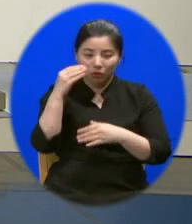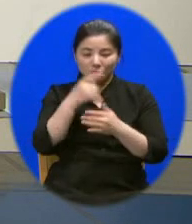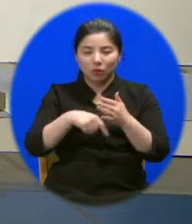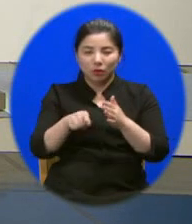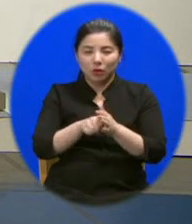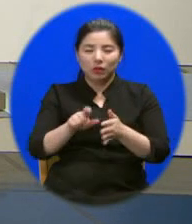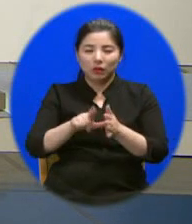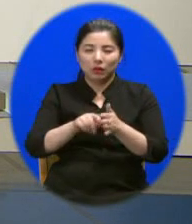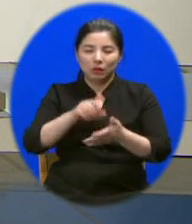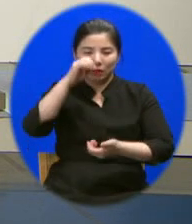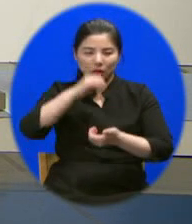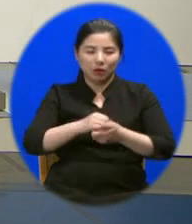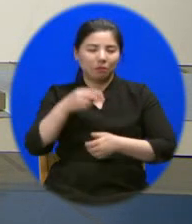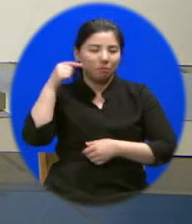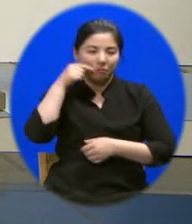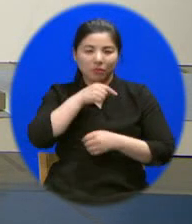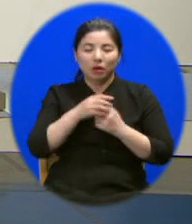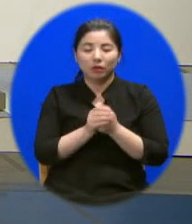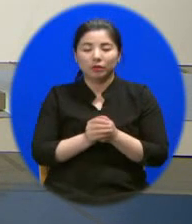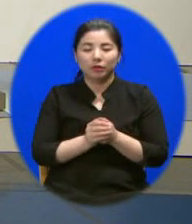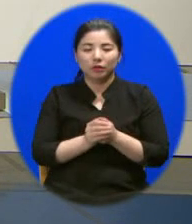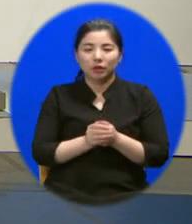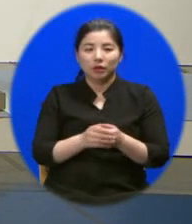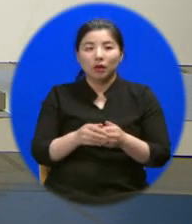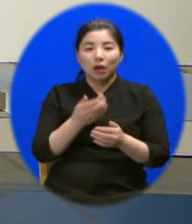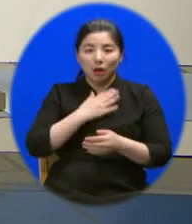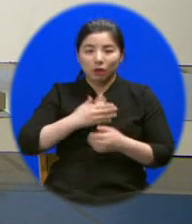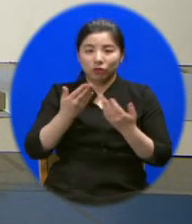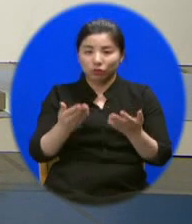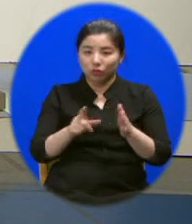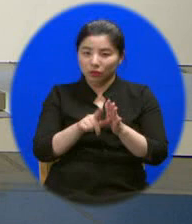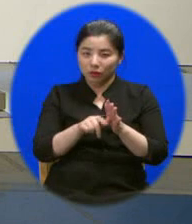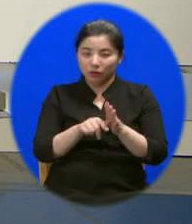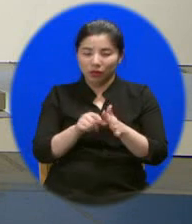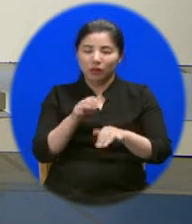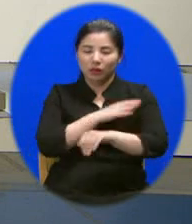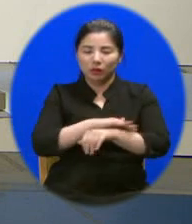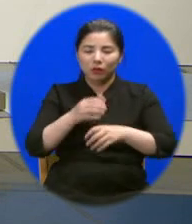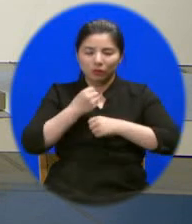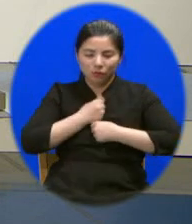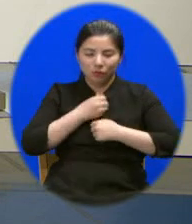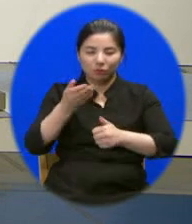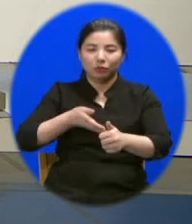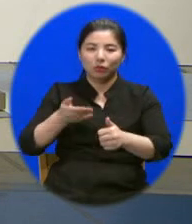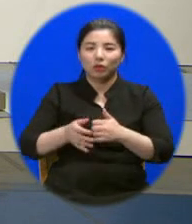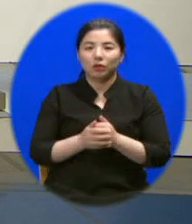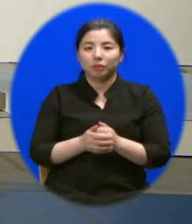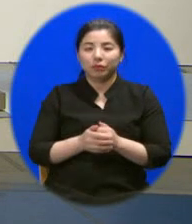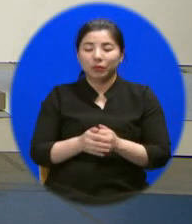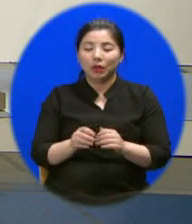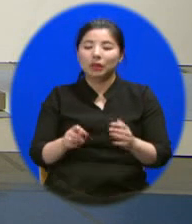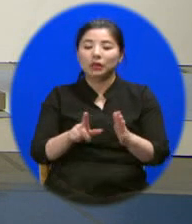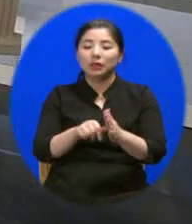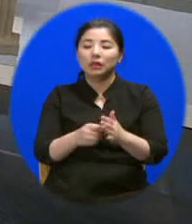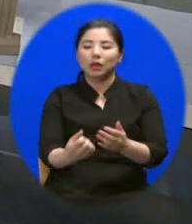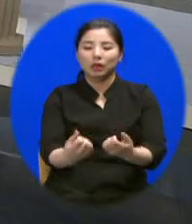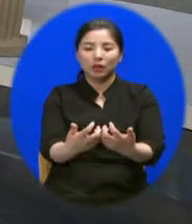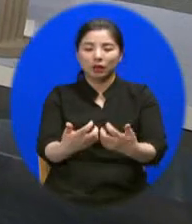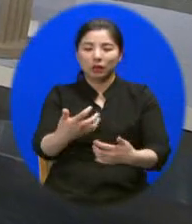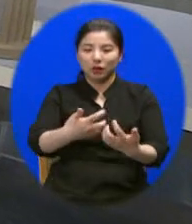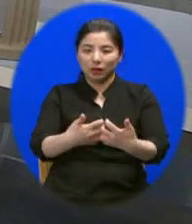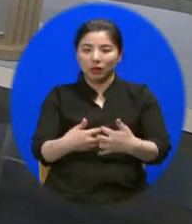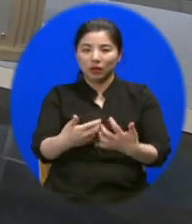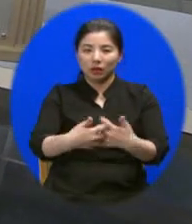제한 됩니다 각 순서 마다 사회자가 알려드리는 발언 시간을 반드시 지켜주시고 요 앉으신 정면의 시간 알림 기가